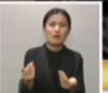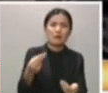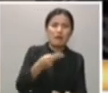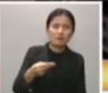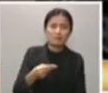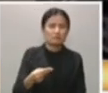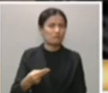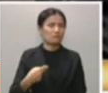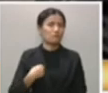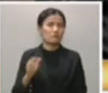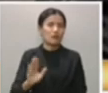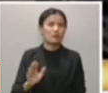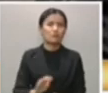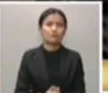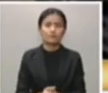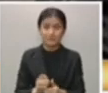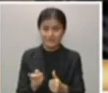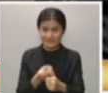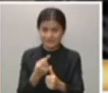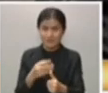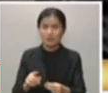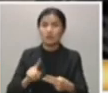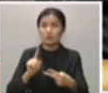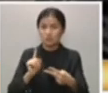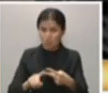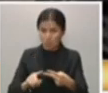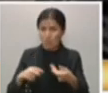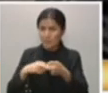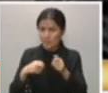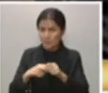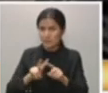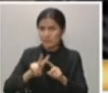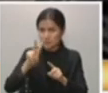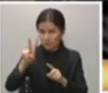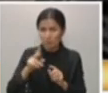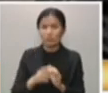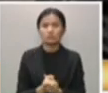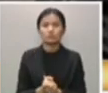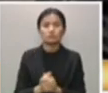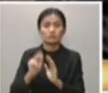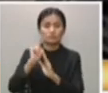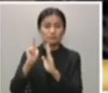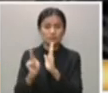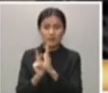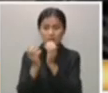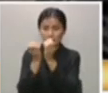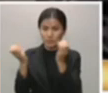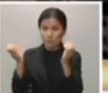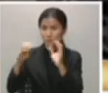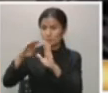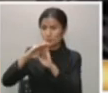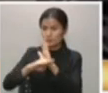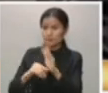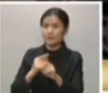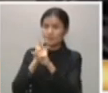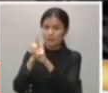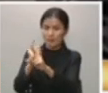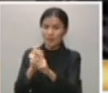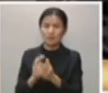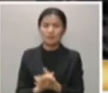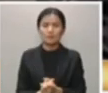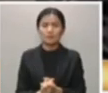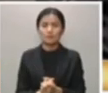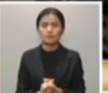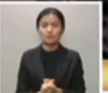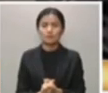ความล้มเหลวประการที่2ความล้มเหลวในเรื่องการปฏิบัติตามรัฐธรรมนูญนับตั้งแต่มีการใ